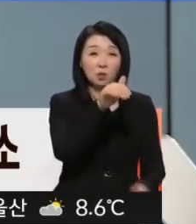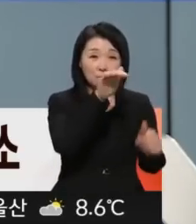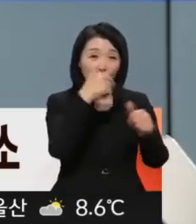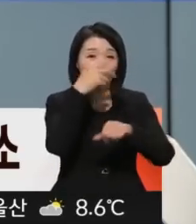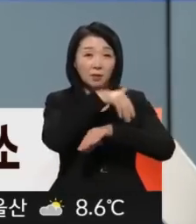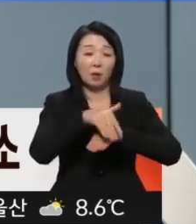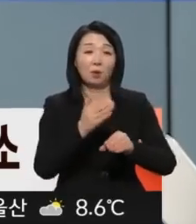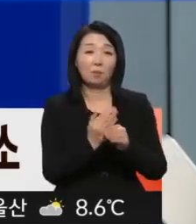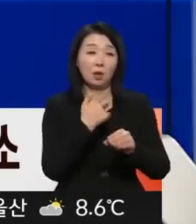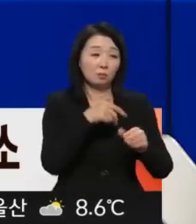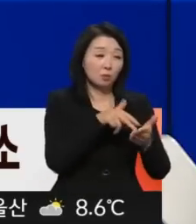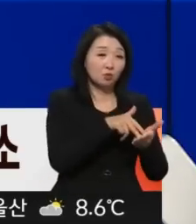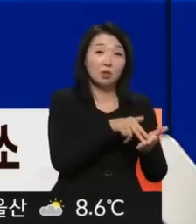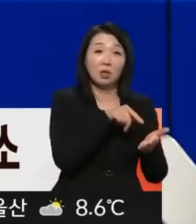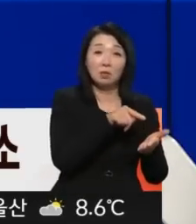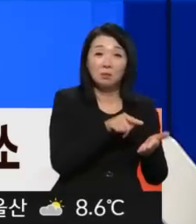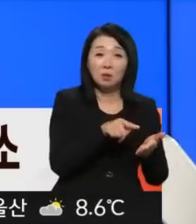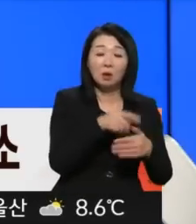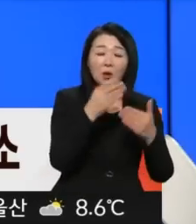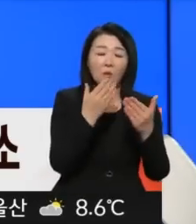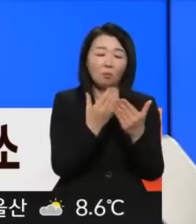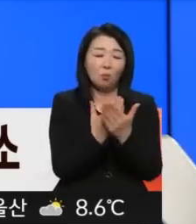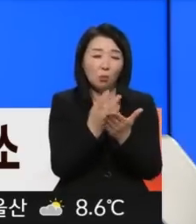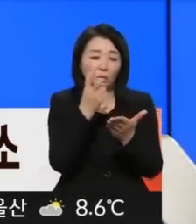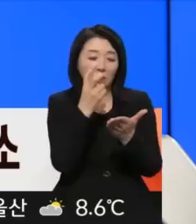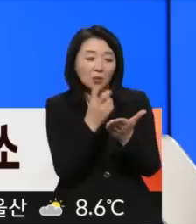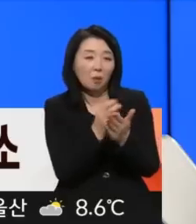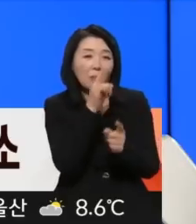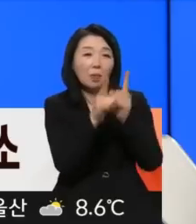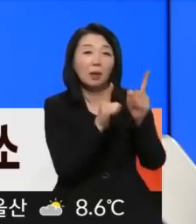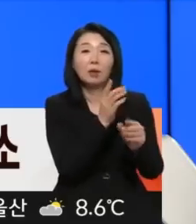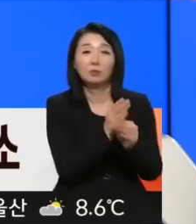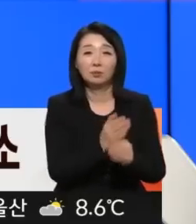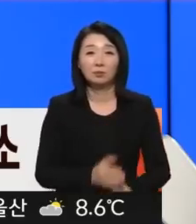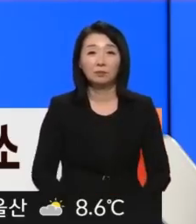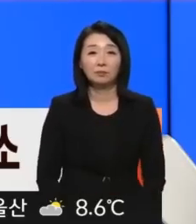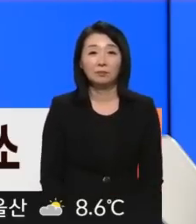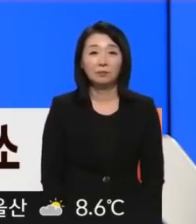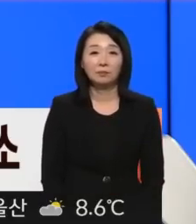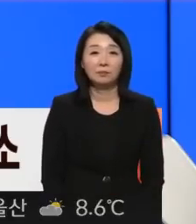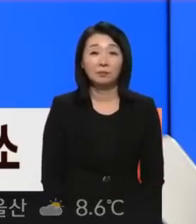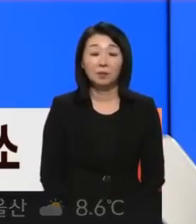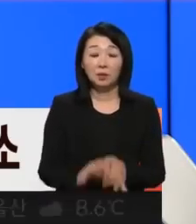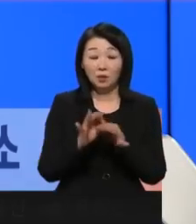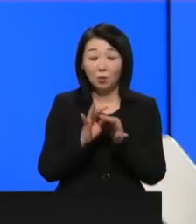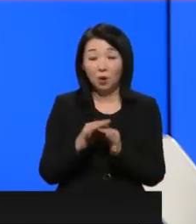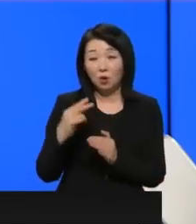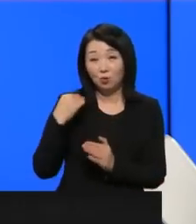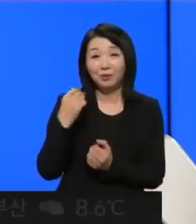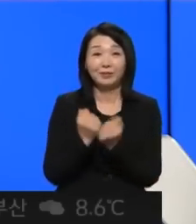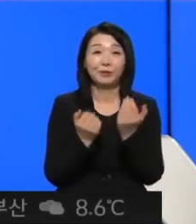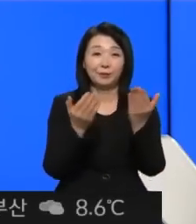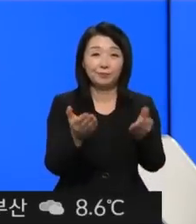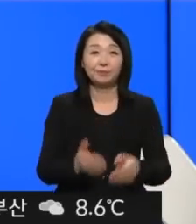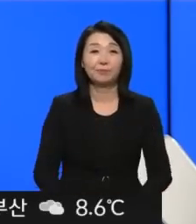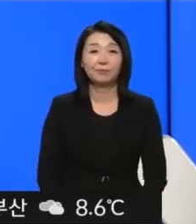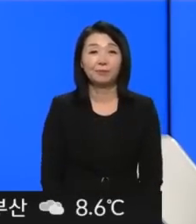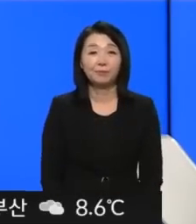예정인데 민주당 입장에서는 전방위적으로 사법 리스크가 펼쳐지고 있는 셈입니다. 관련 소식을 유한울 체커가